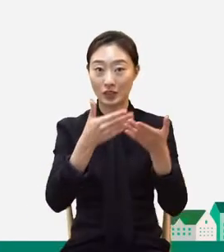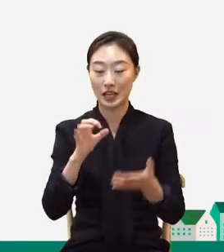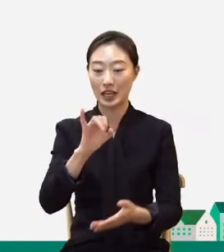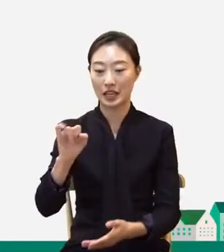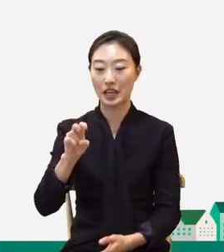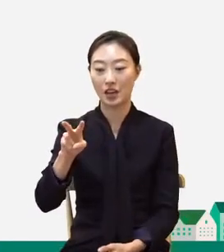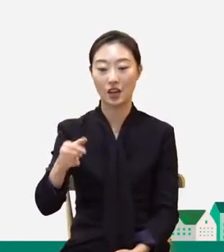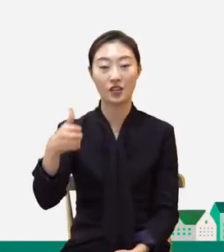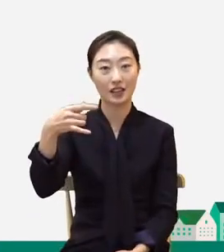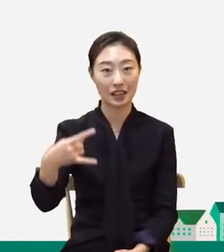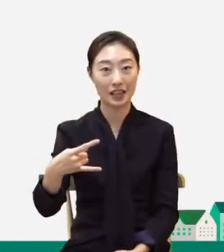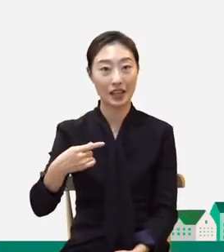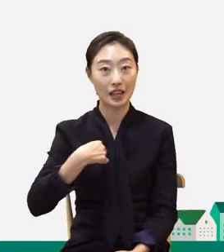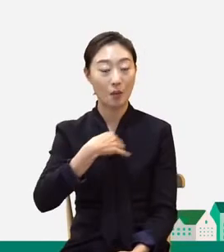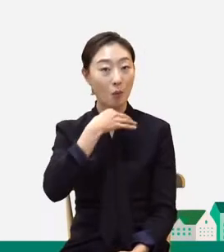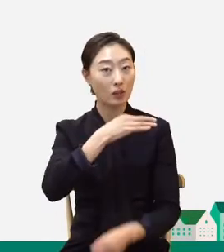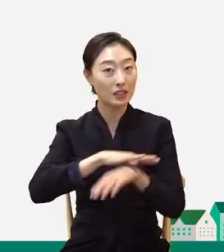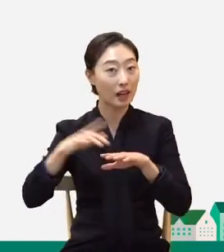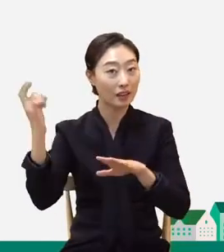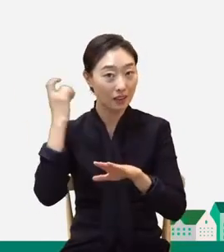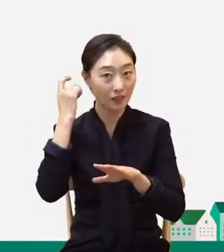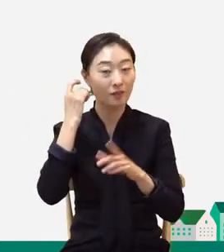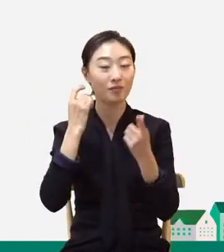제 얘기 들리시나요?